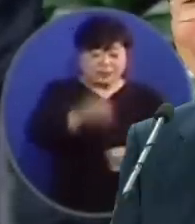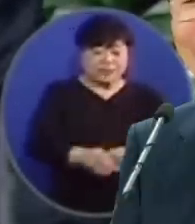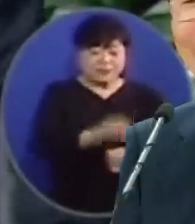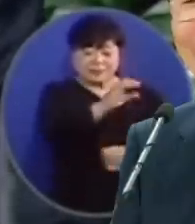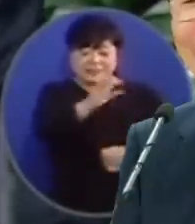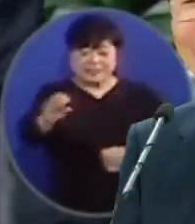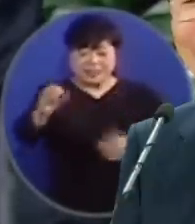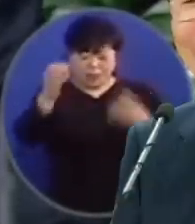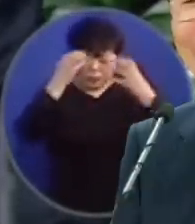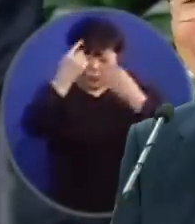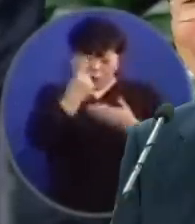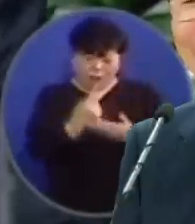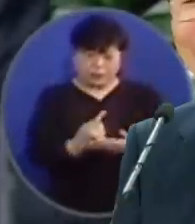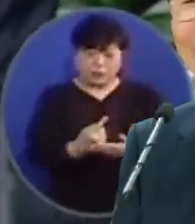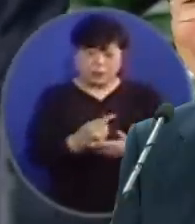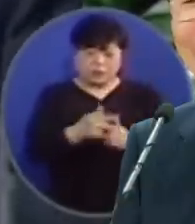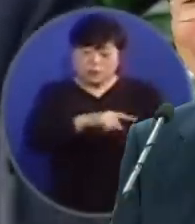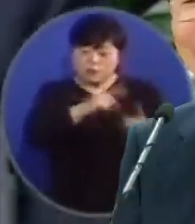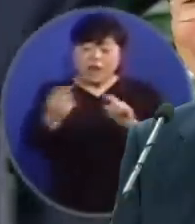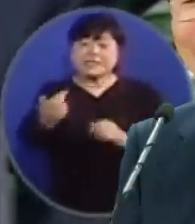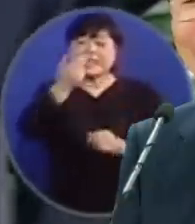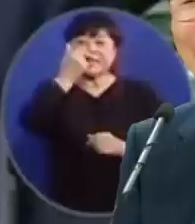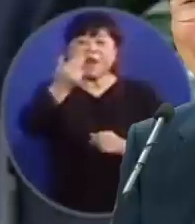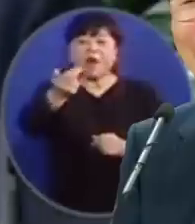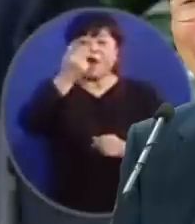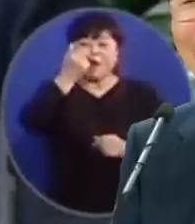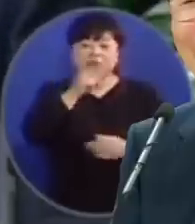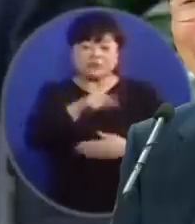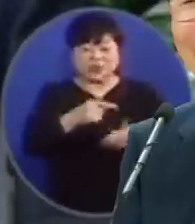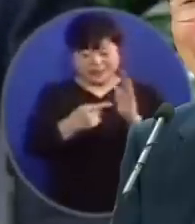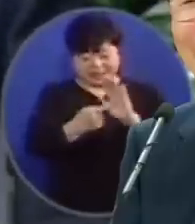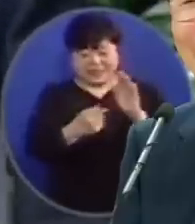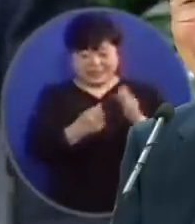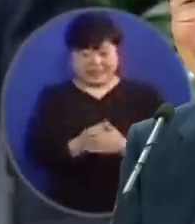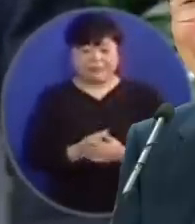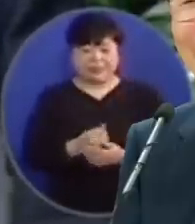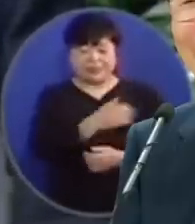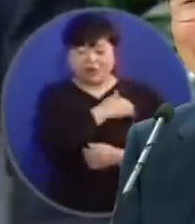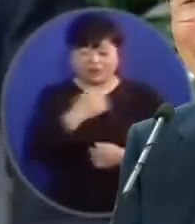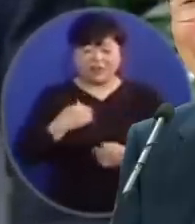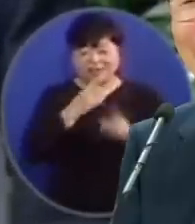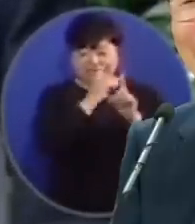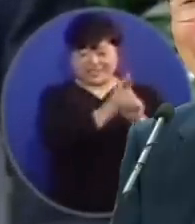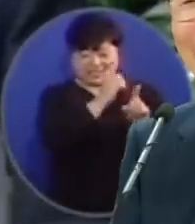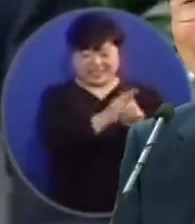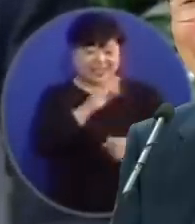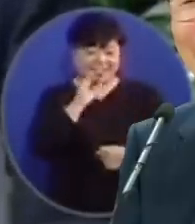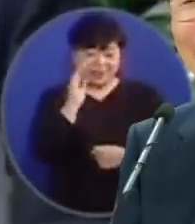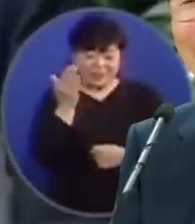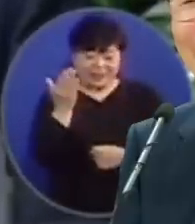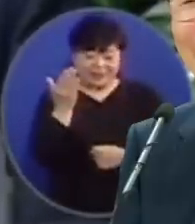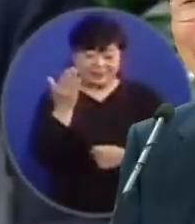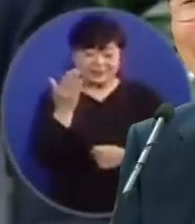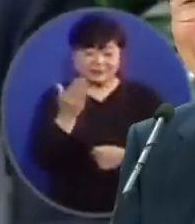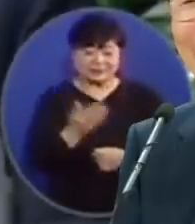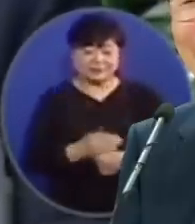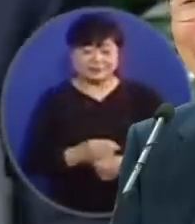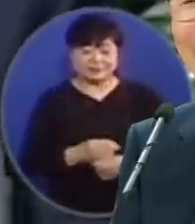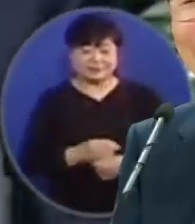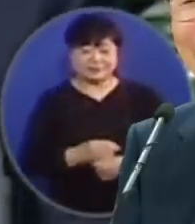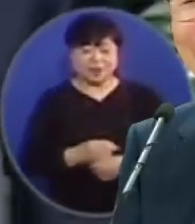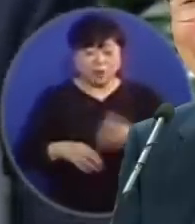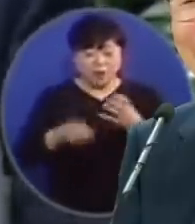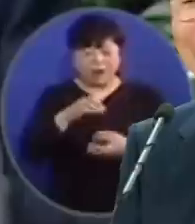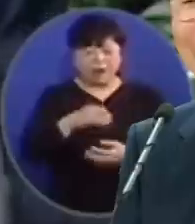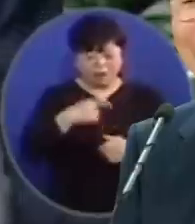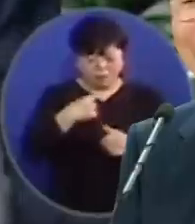고통이 다가와도 예수를 부활시킨 생명의 역사가 우리 속에 나타나므로 능력이 이기고 마는 것입니다. 환난이나 공고나